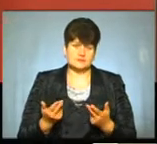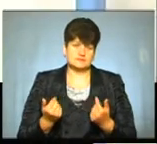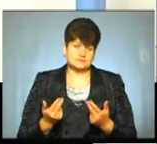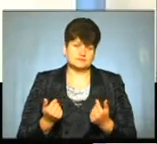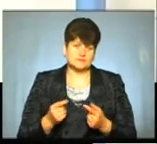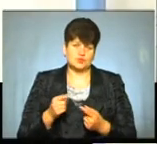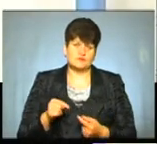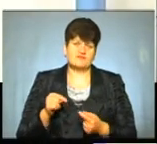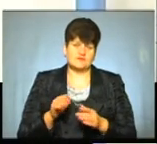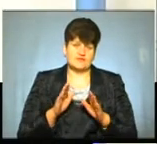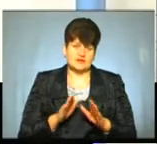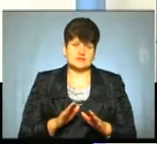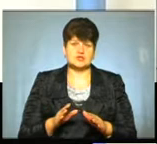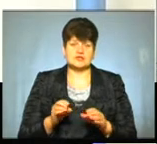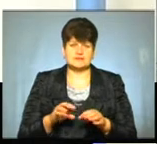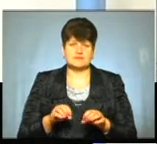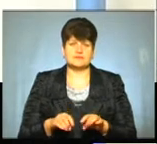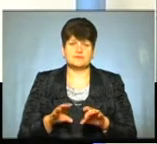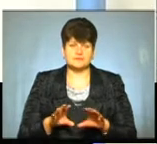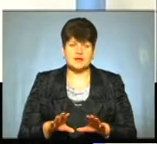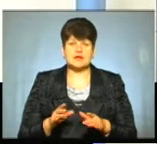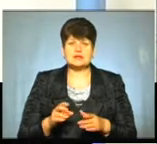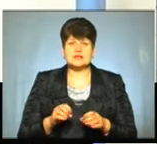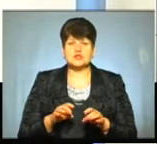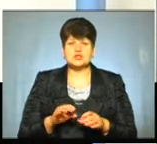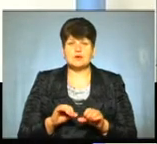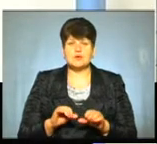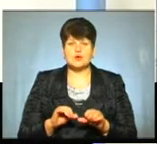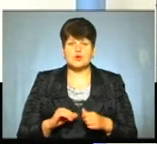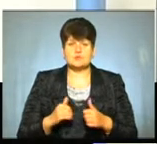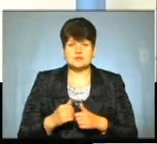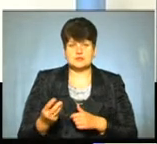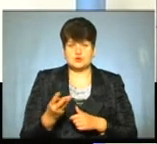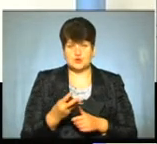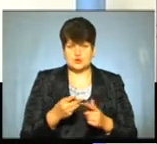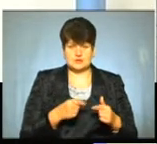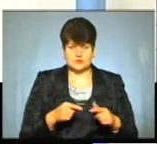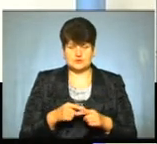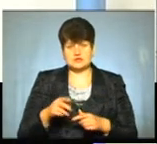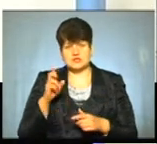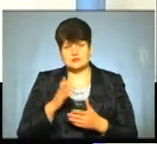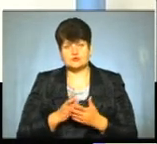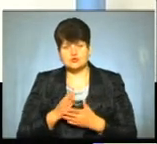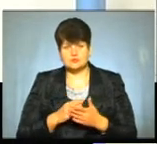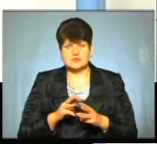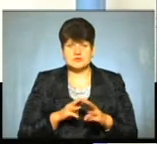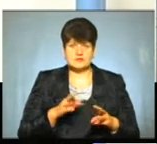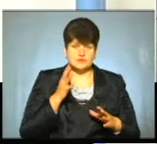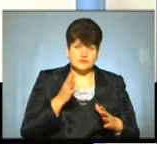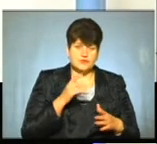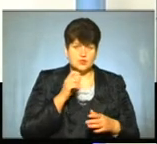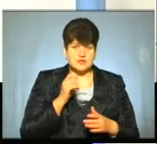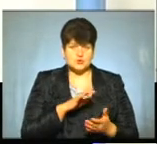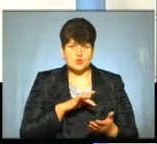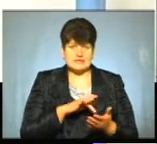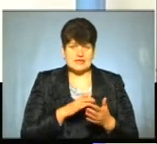визначені і за рішенням відповідної комісії з трьох інституцій – Міністерства освіти, Державної служби якості освіти